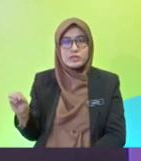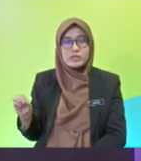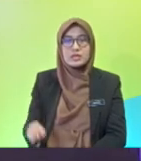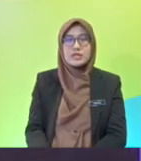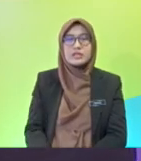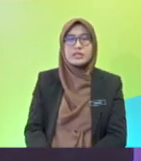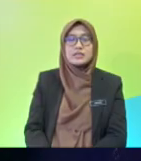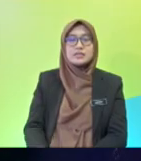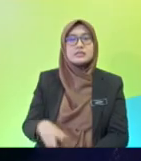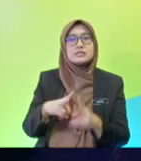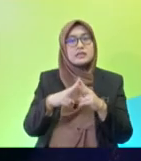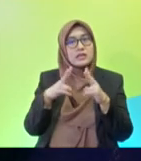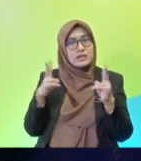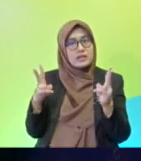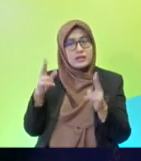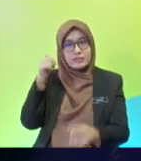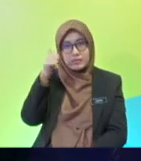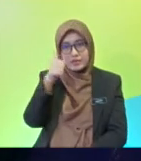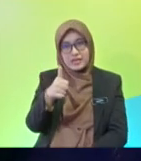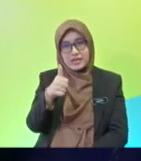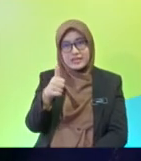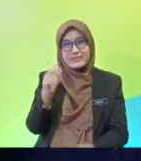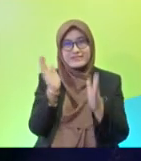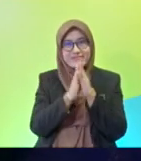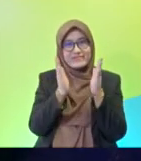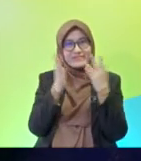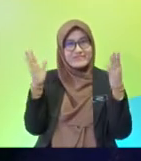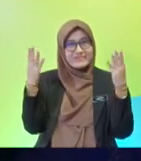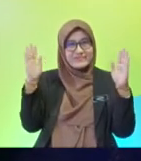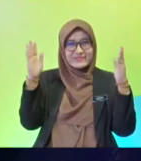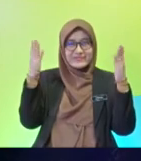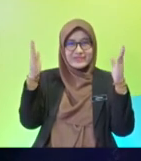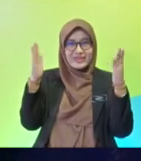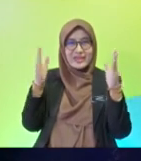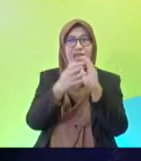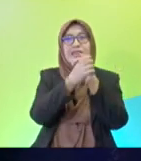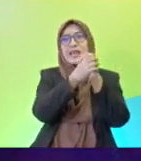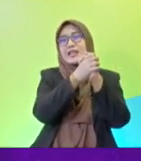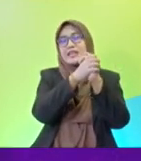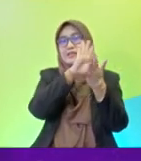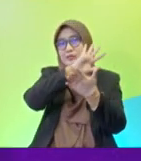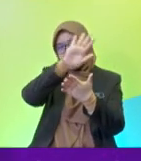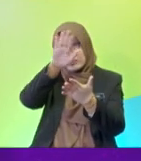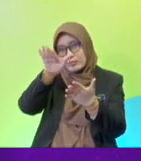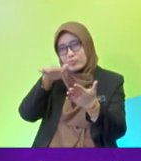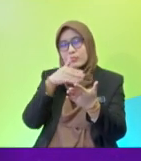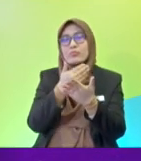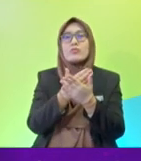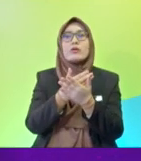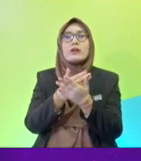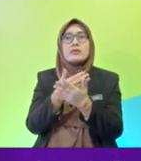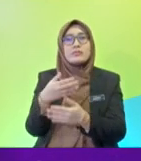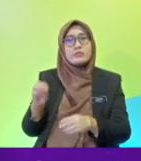sangat baik pada hari ini mengucapkan kepada keempat murid-murid eh anak murid-murid Cikgu